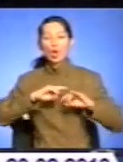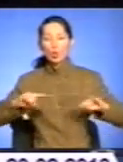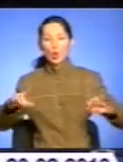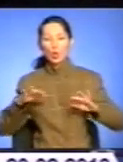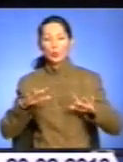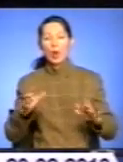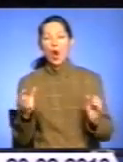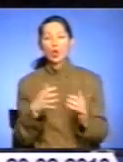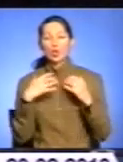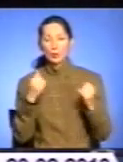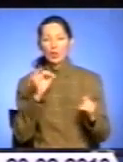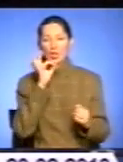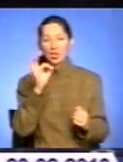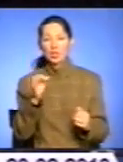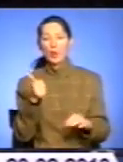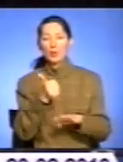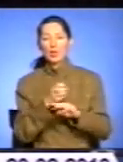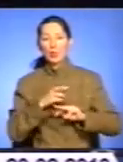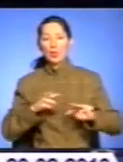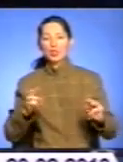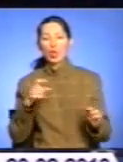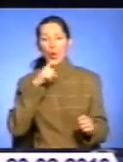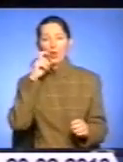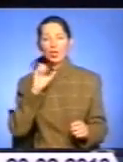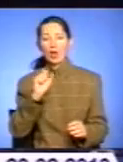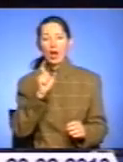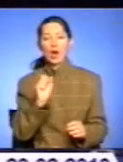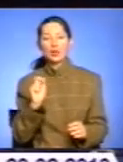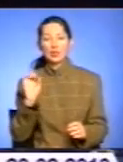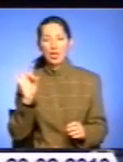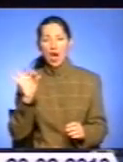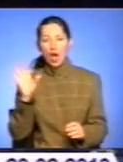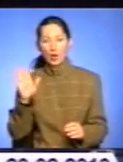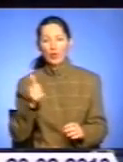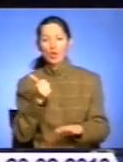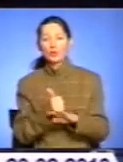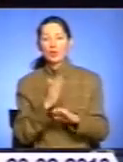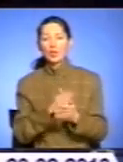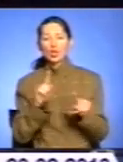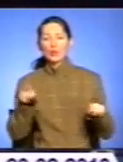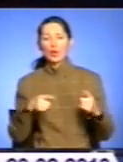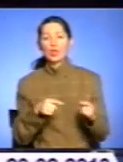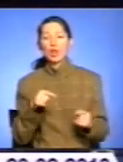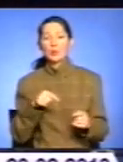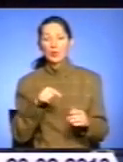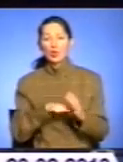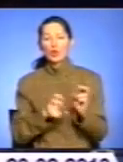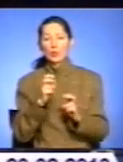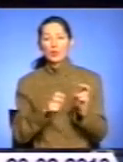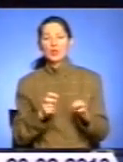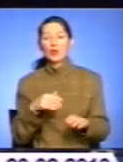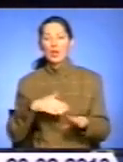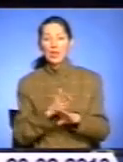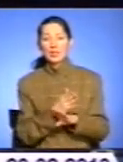заявив прем'єр-міністр України Микола Азаров. Головним залишається створення внутрішнього виробництва якісних вакцин і підвищення вимог